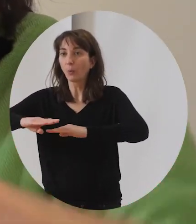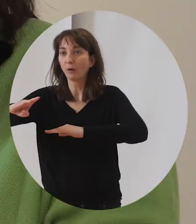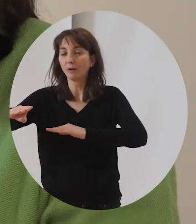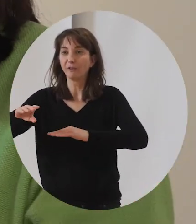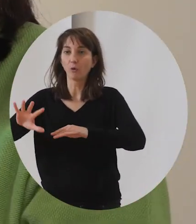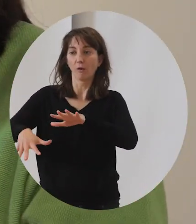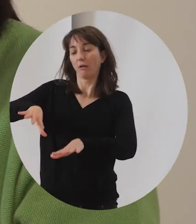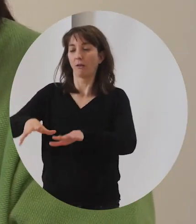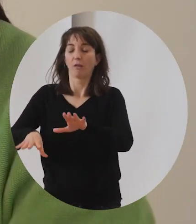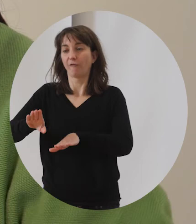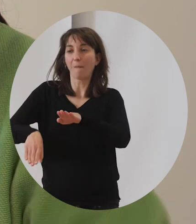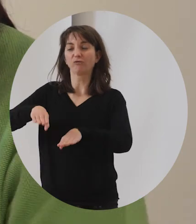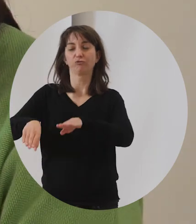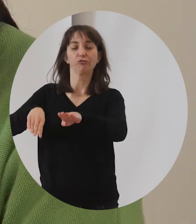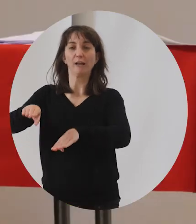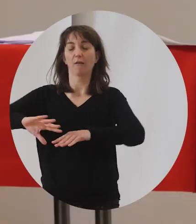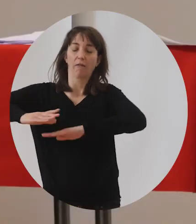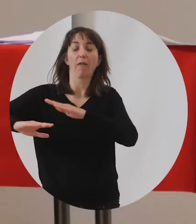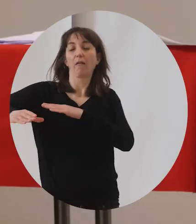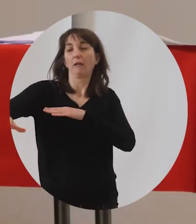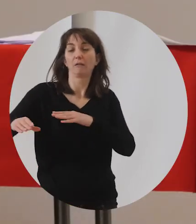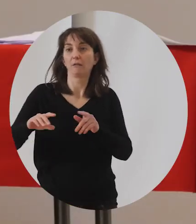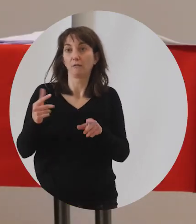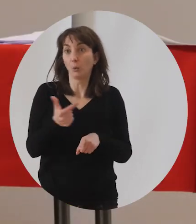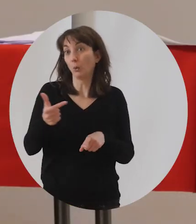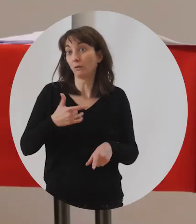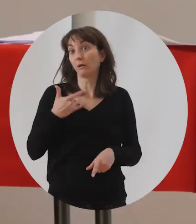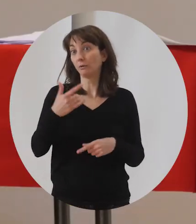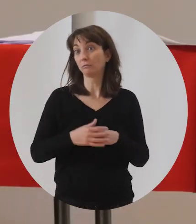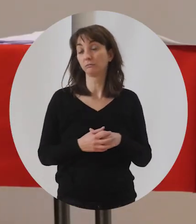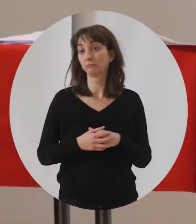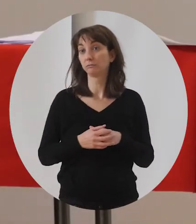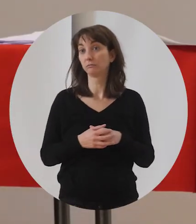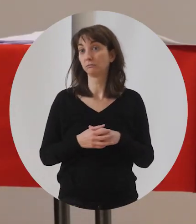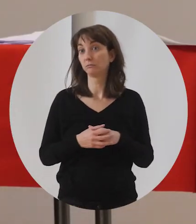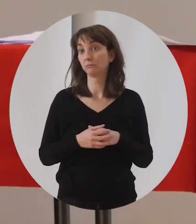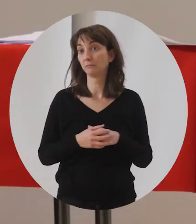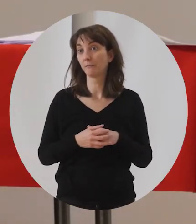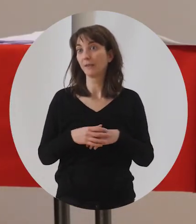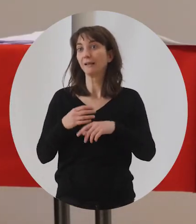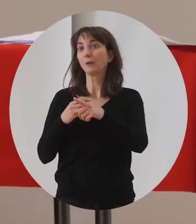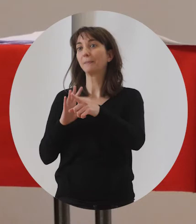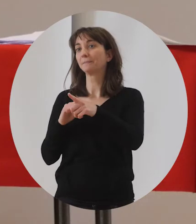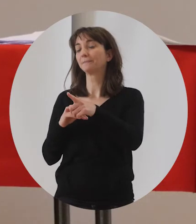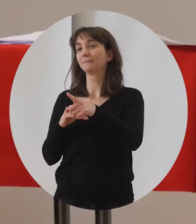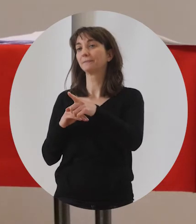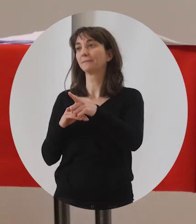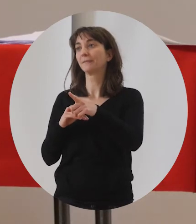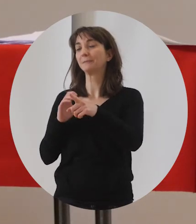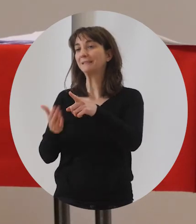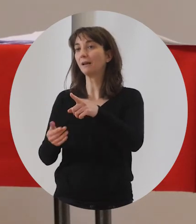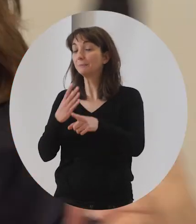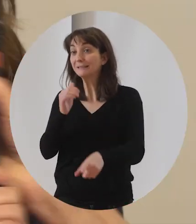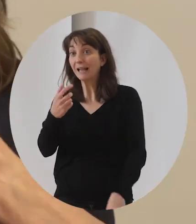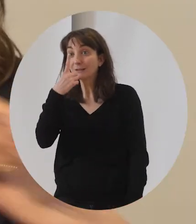marche dessus. Donc voilà, c'est pour... Voilà. Je sais pas parce que... Oui. C'était